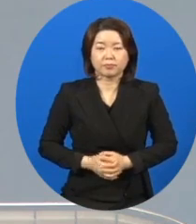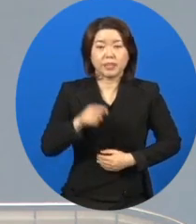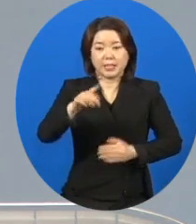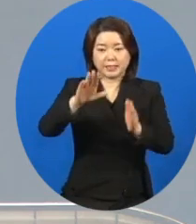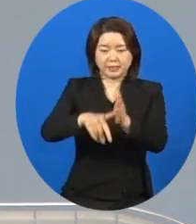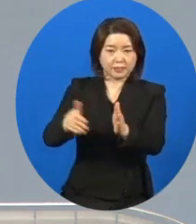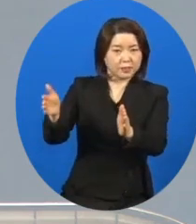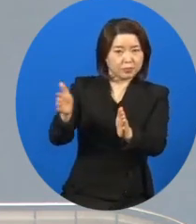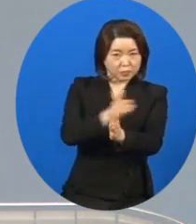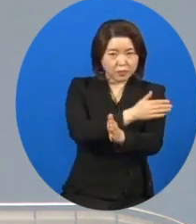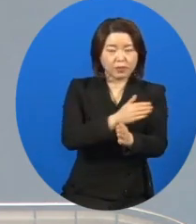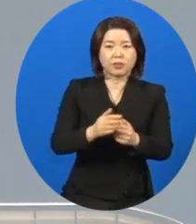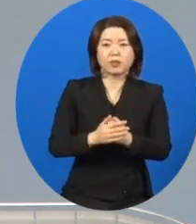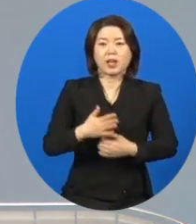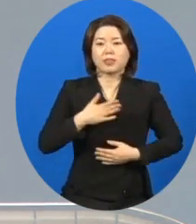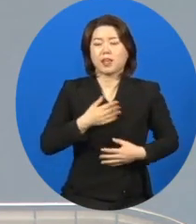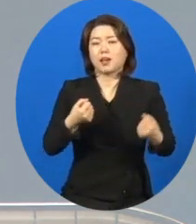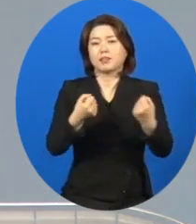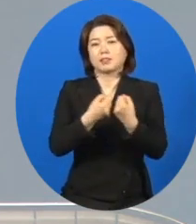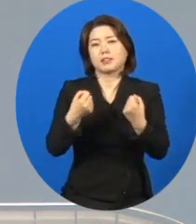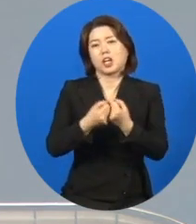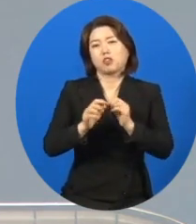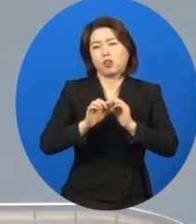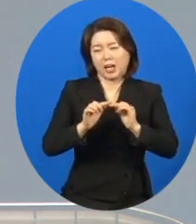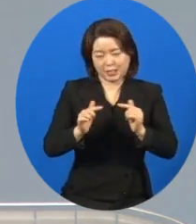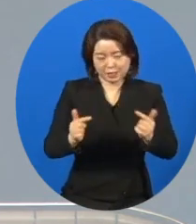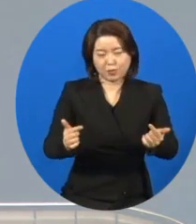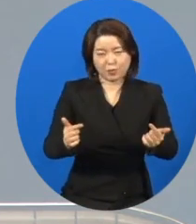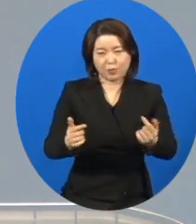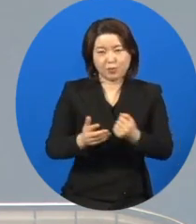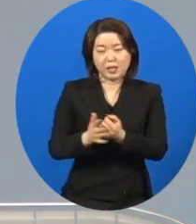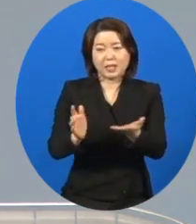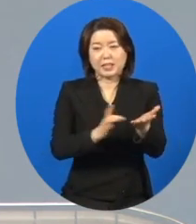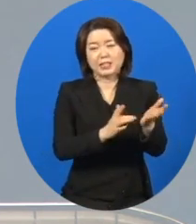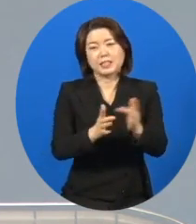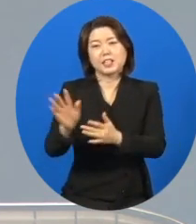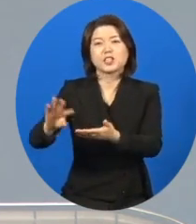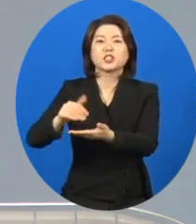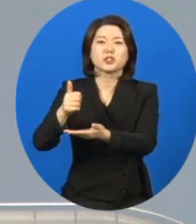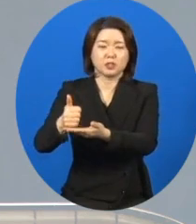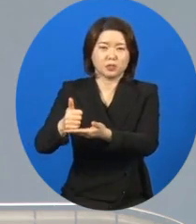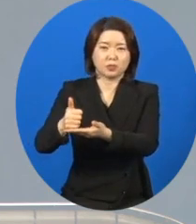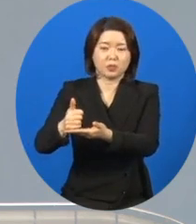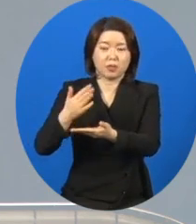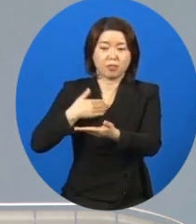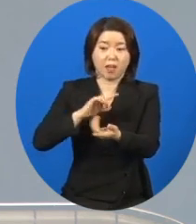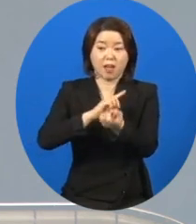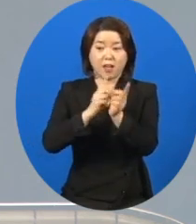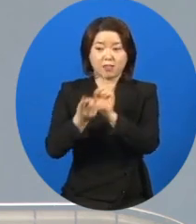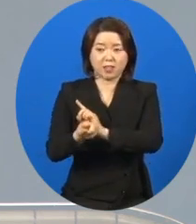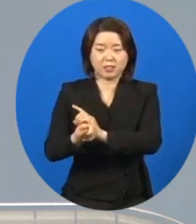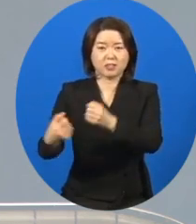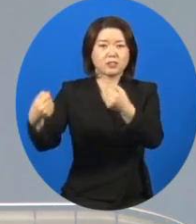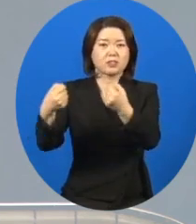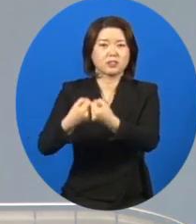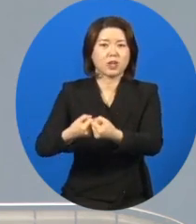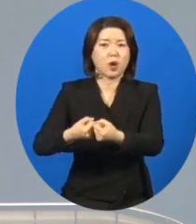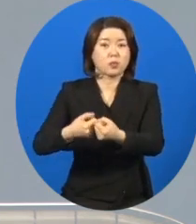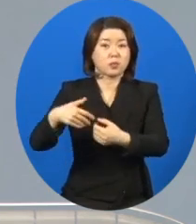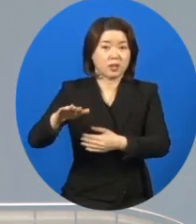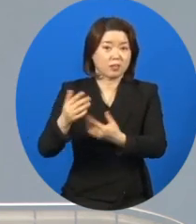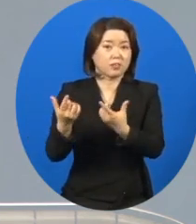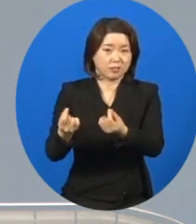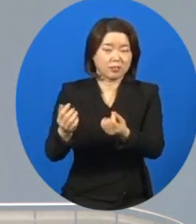그때부터 내가 싸우는 것이 아니고 예수 그리스도께서 싸우시는 것이 되기